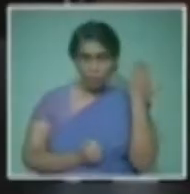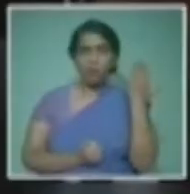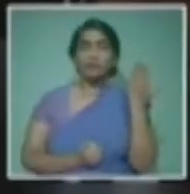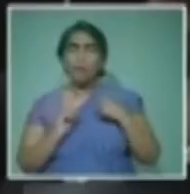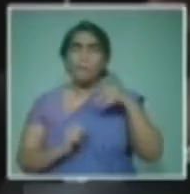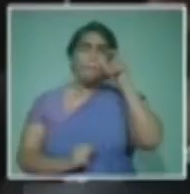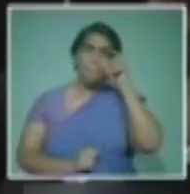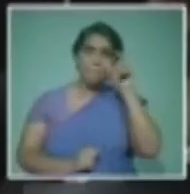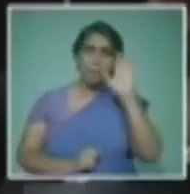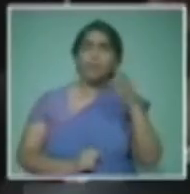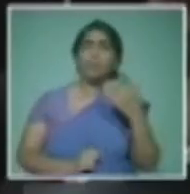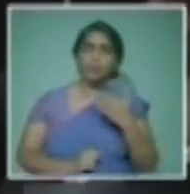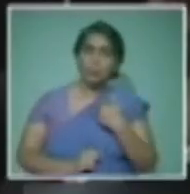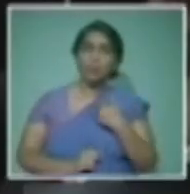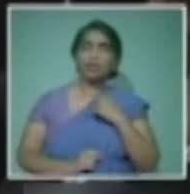प्रकाश मत